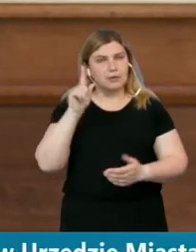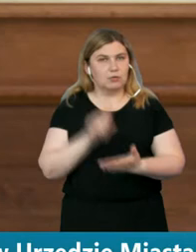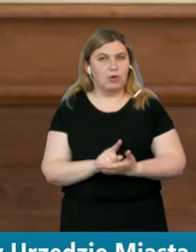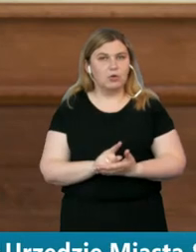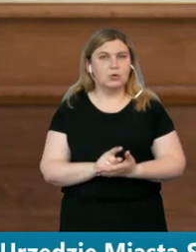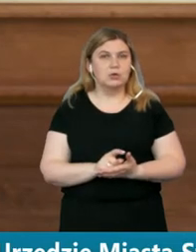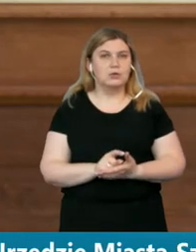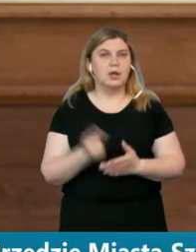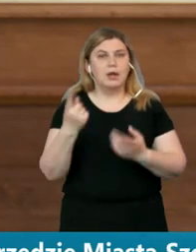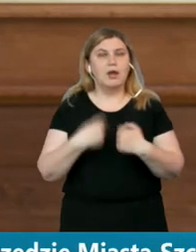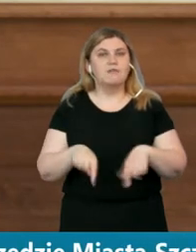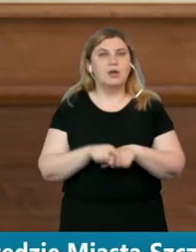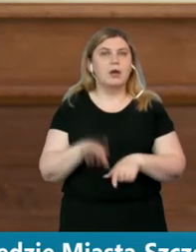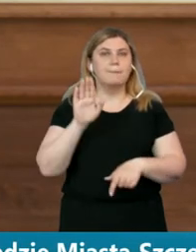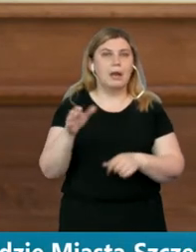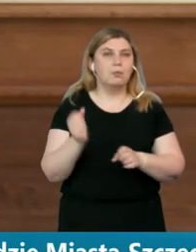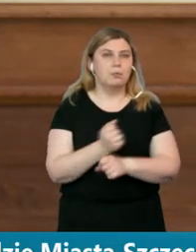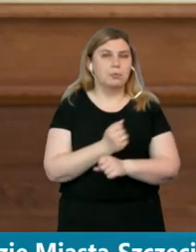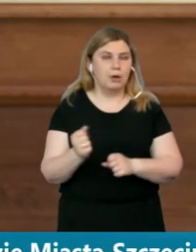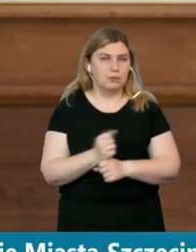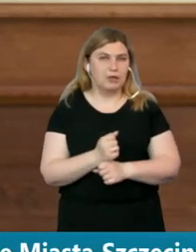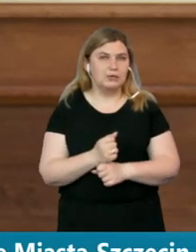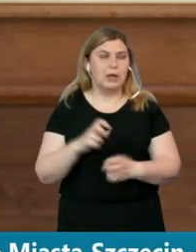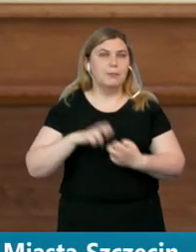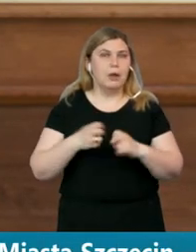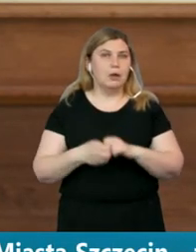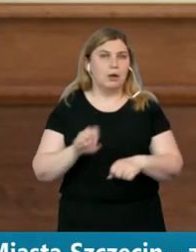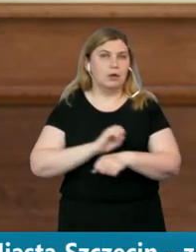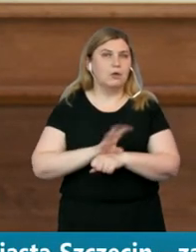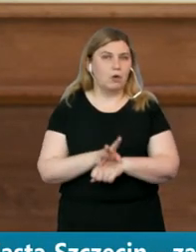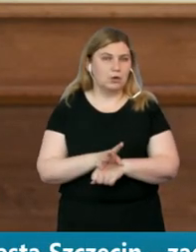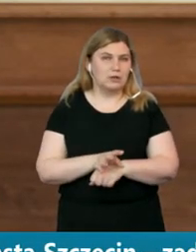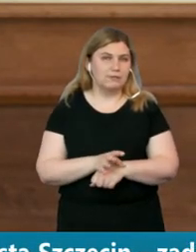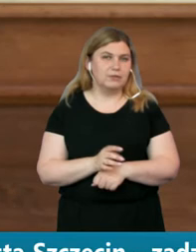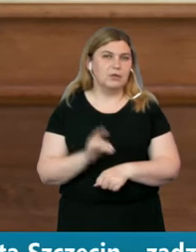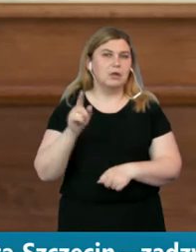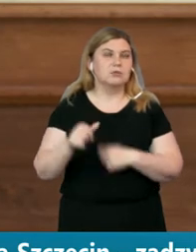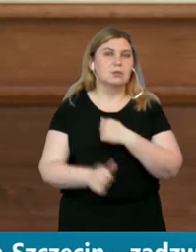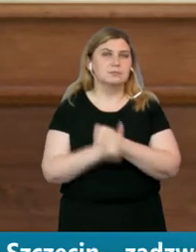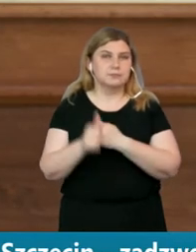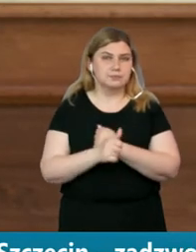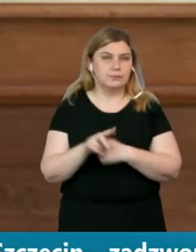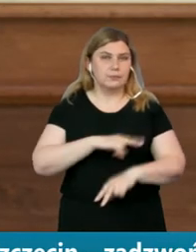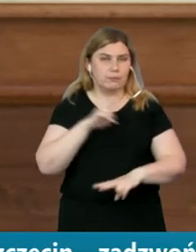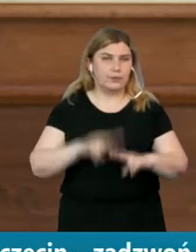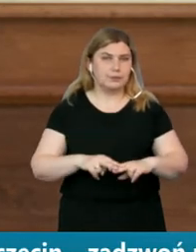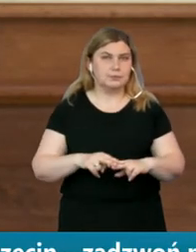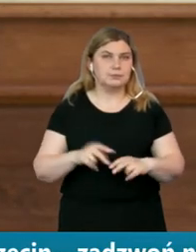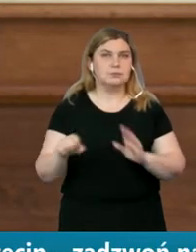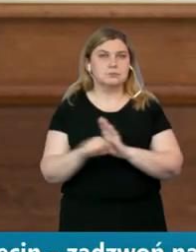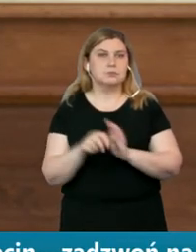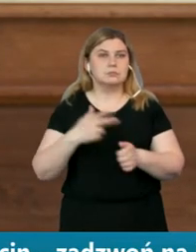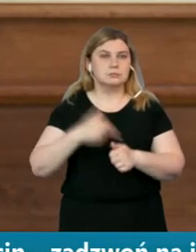Niestety wykonawca miał poważne problemy covidowe ze swoją załogą i to spowodowało, że ta data musiała być do tego 31